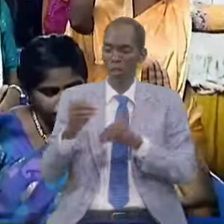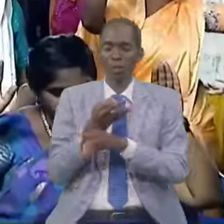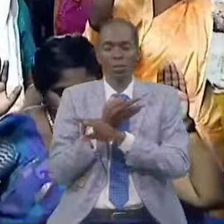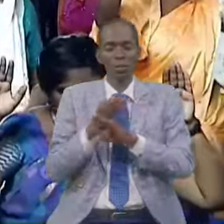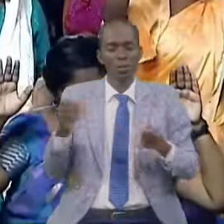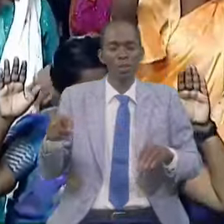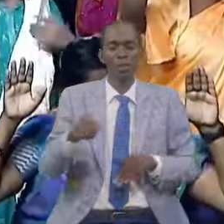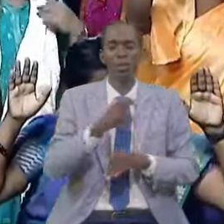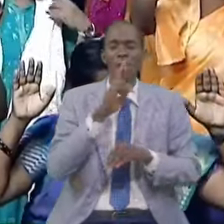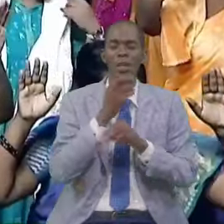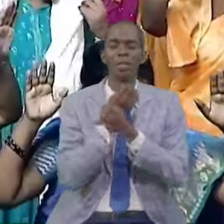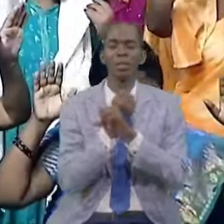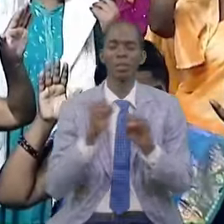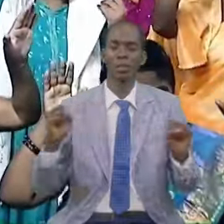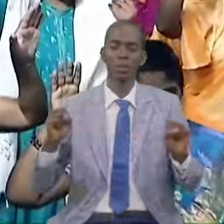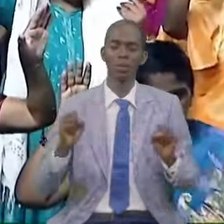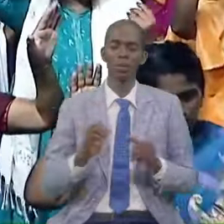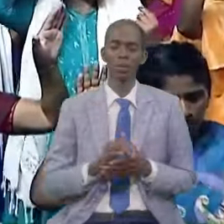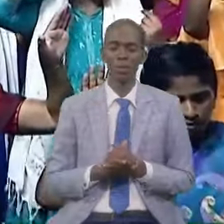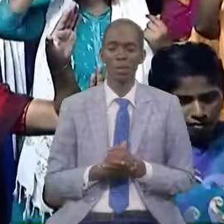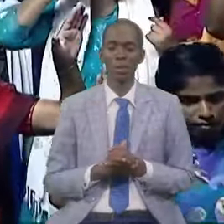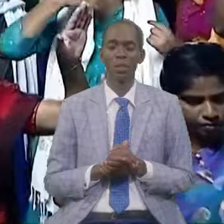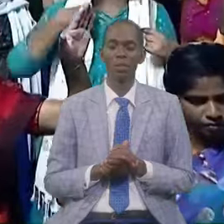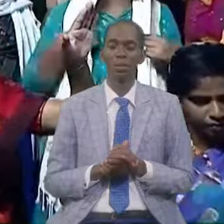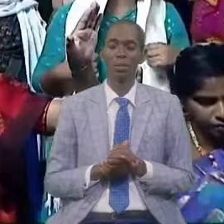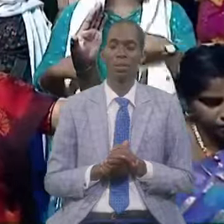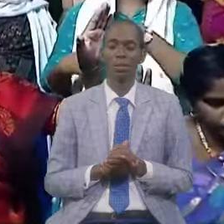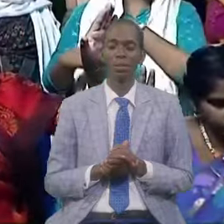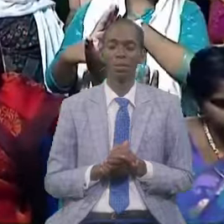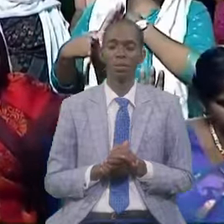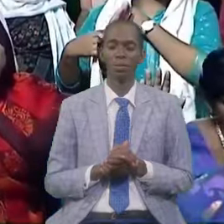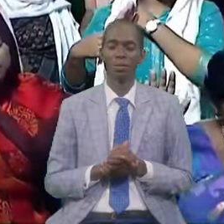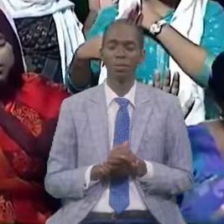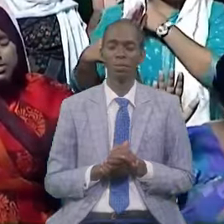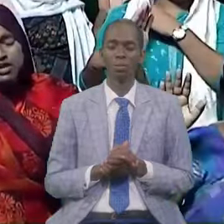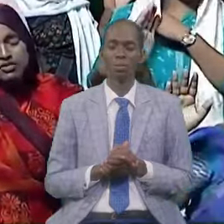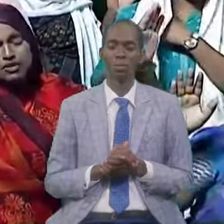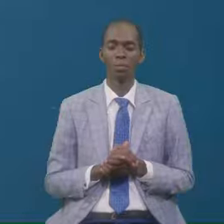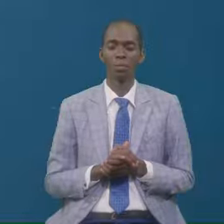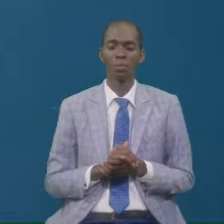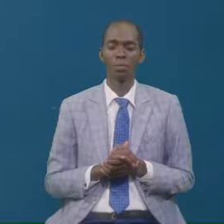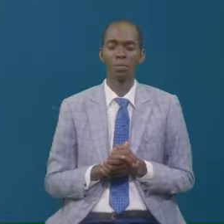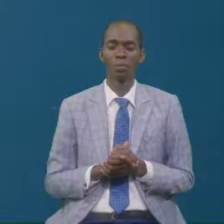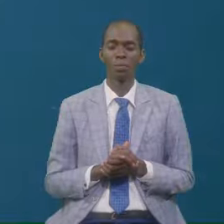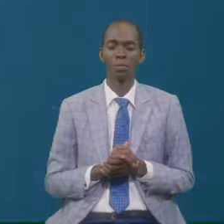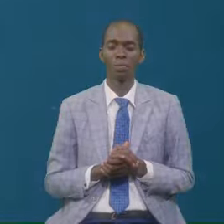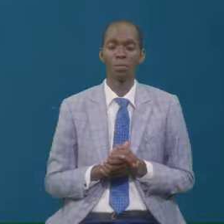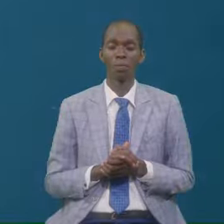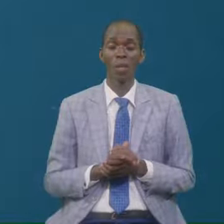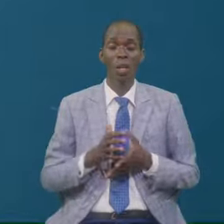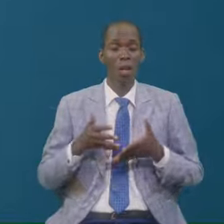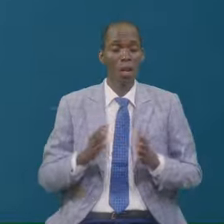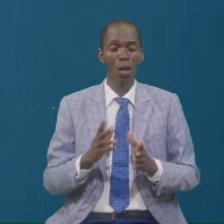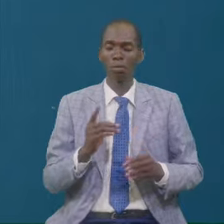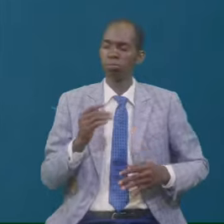వారి జీవితాల్లో, హృదయాల్లో ఉండగా వారికి నూతనమైన స్వభావం వచ్చింది. విడుదల పొందారు, నూతన జీవాన్ని పొందారు. Let the joy of salvation